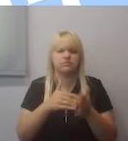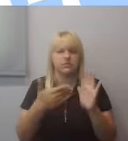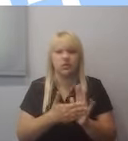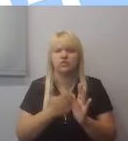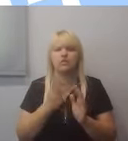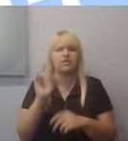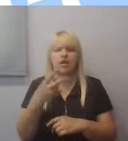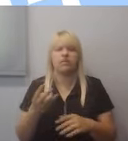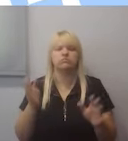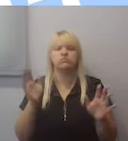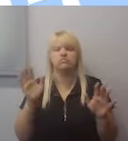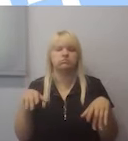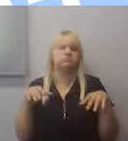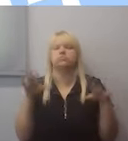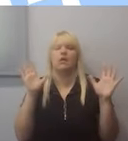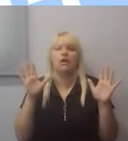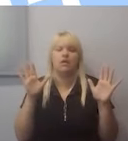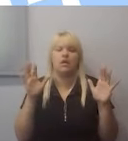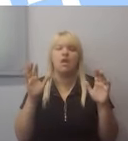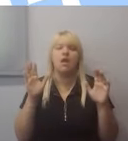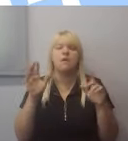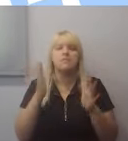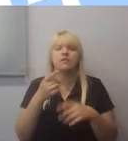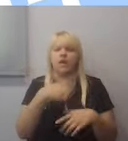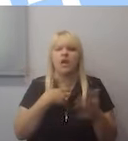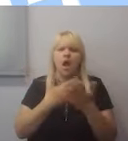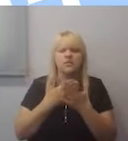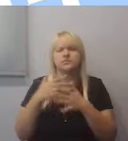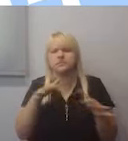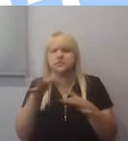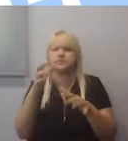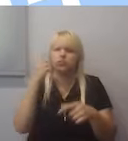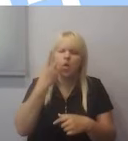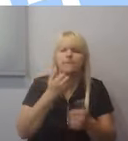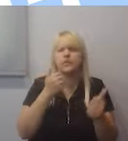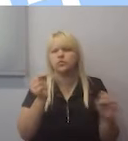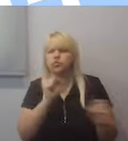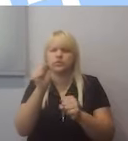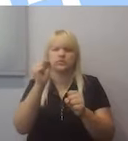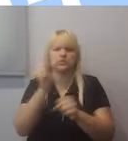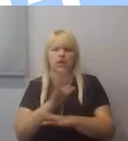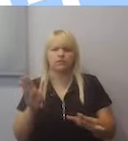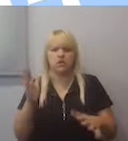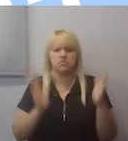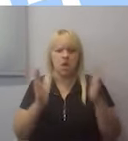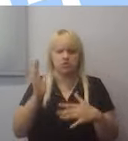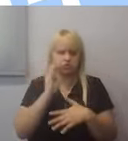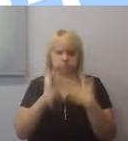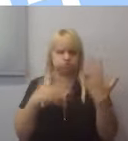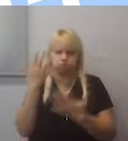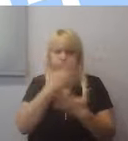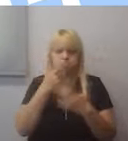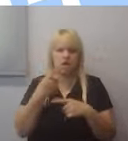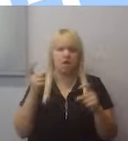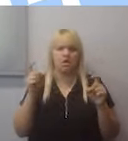aktīvi darboties vajag domāt vai kustēties nevajag tā teikt mežā apmaldies apsēdies uz celma un gaidīt kad es